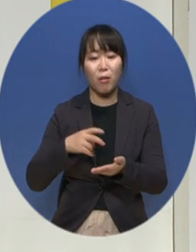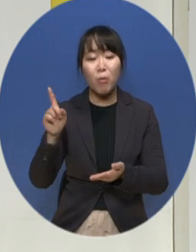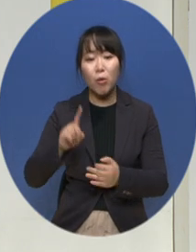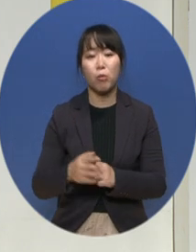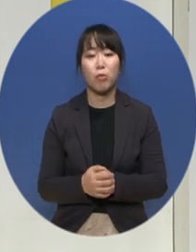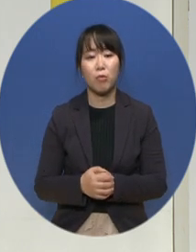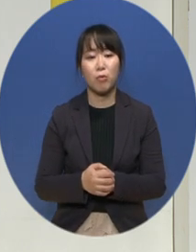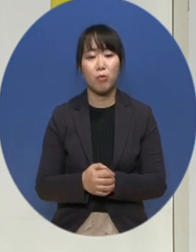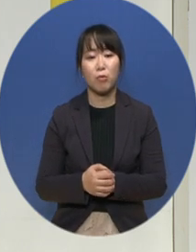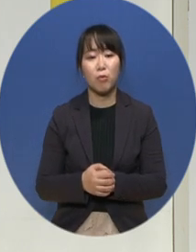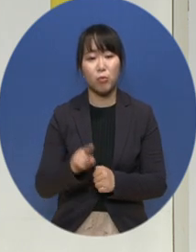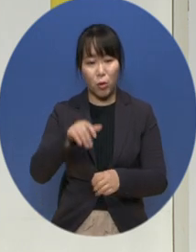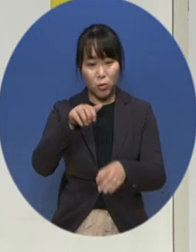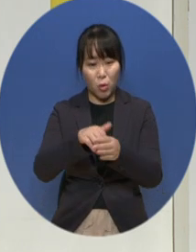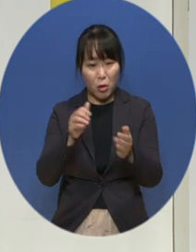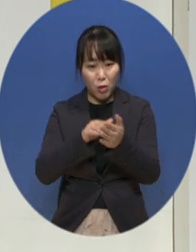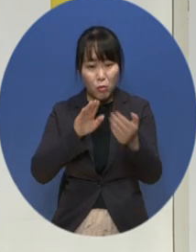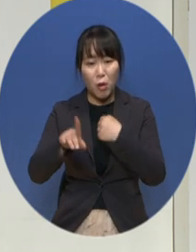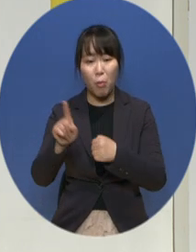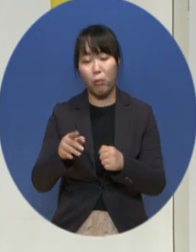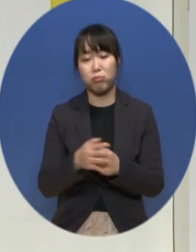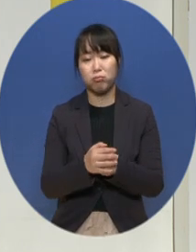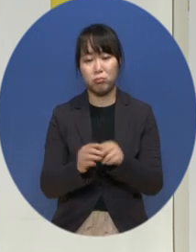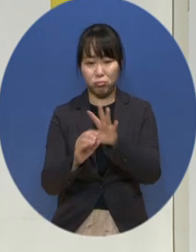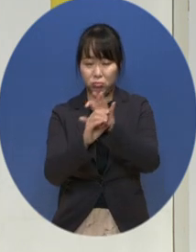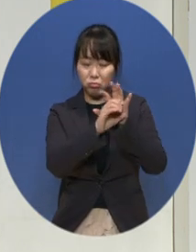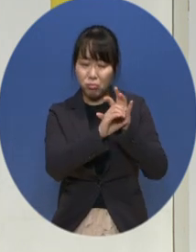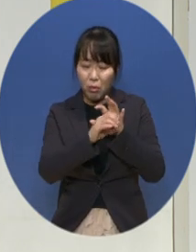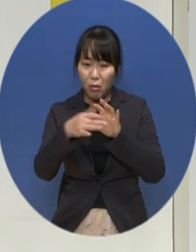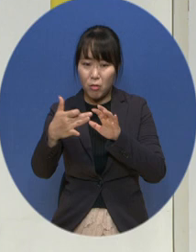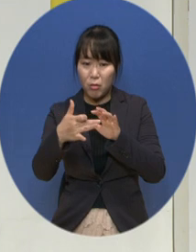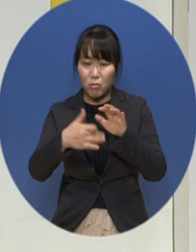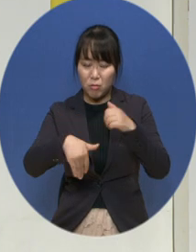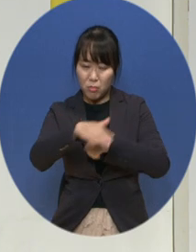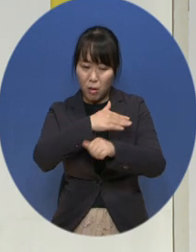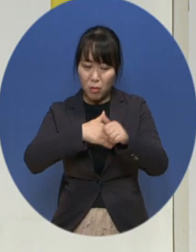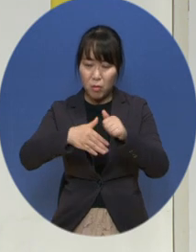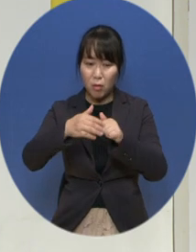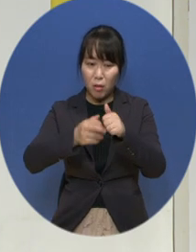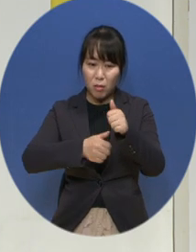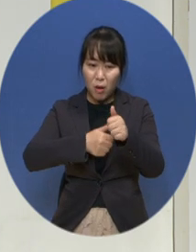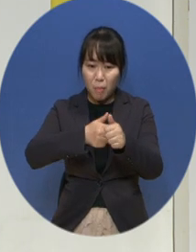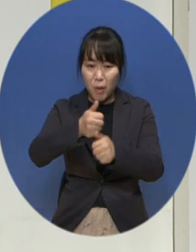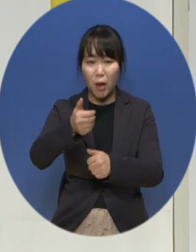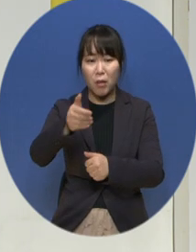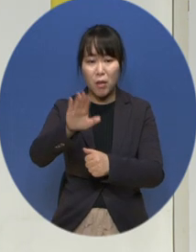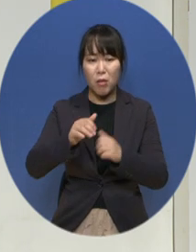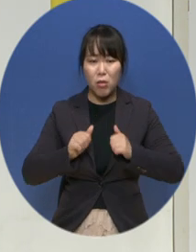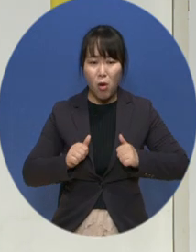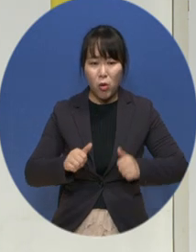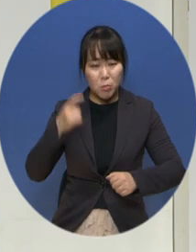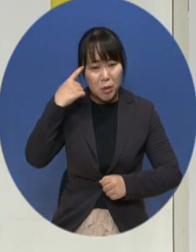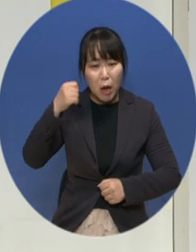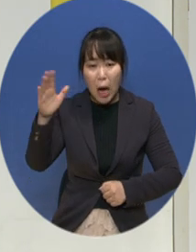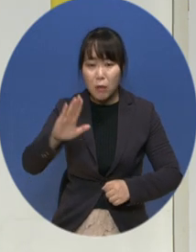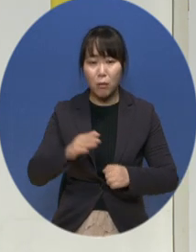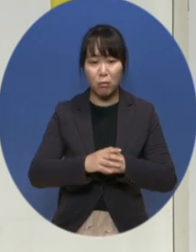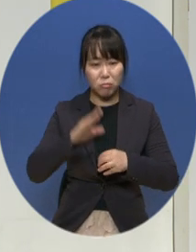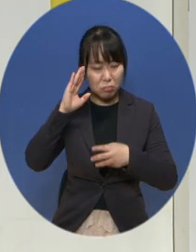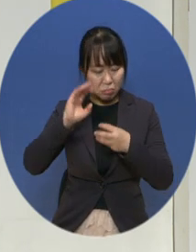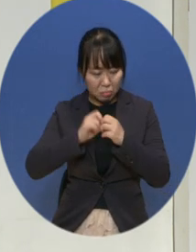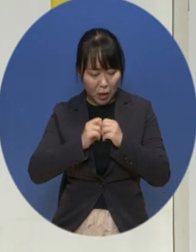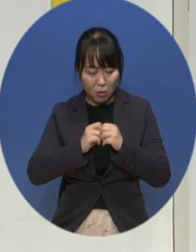너 선거 끝나자마자 뭐 어케 코로나 192 거 극복하는데 열심히 할 생각은 안하고